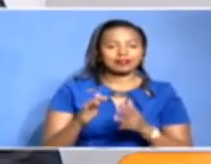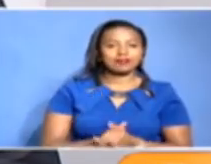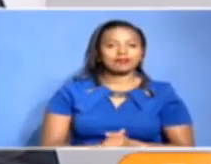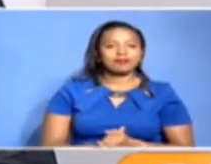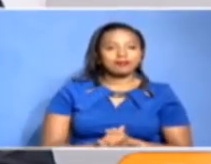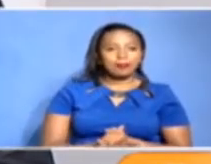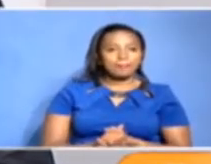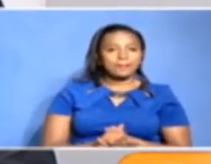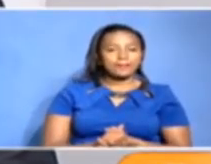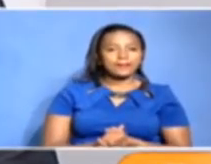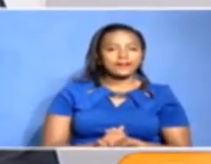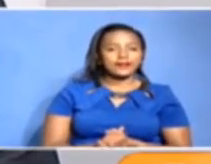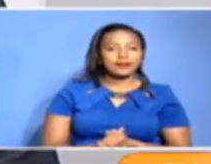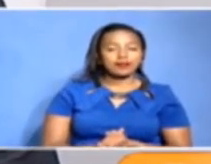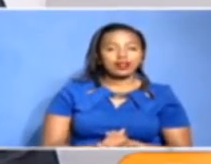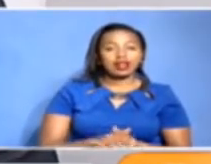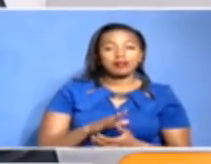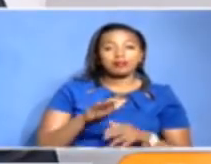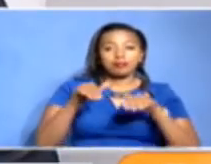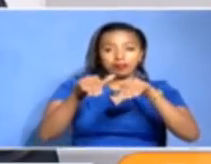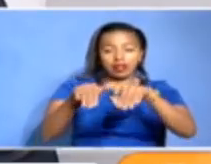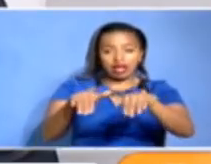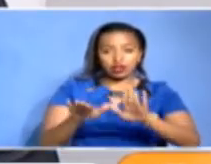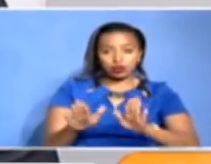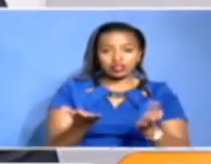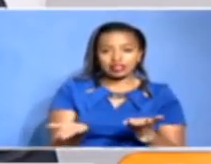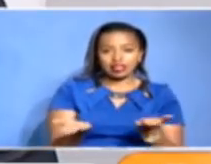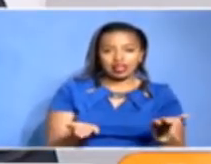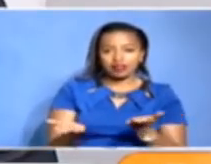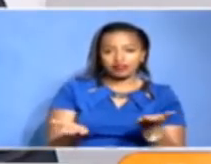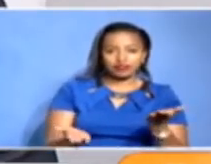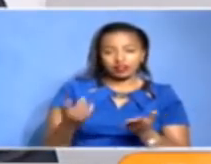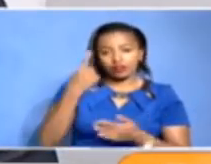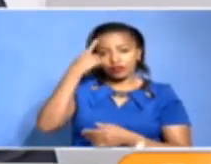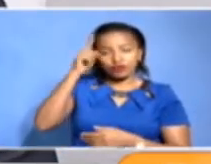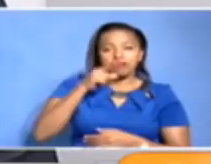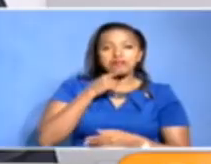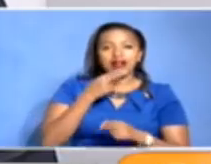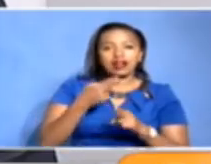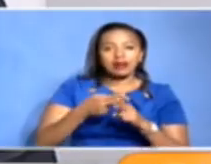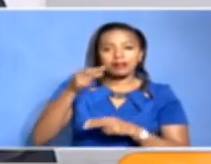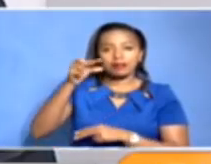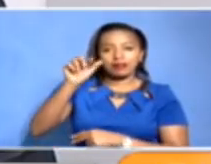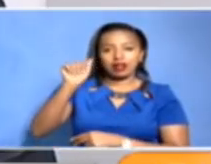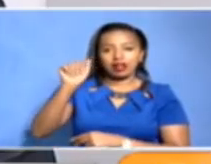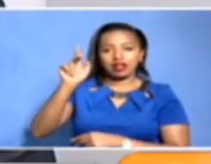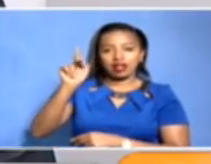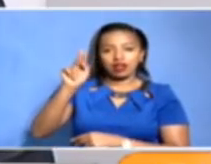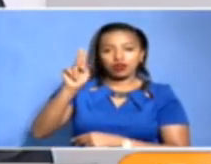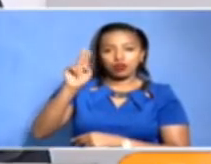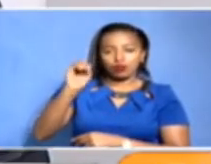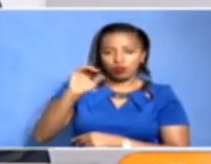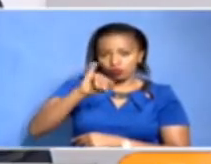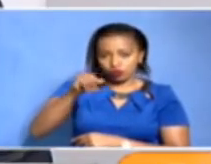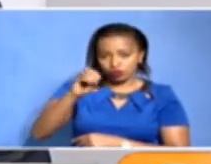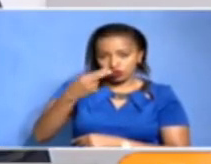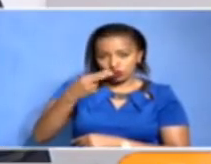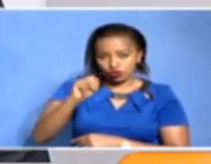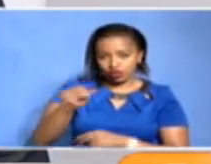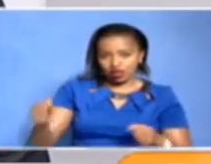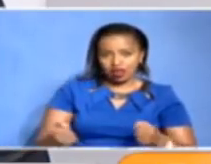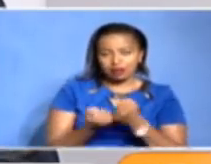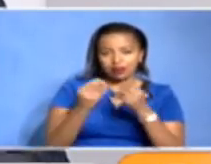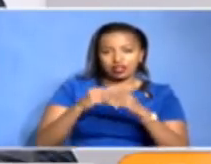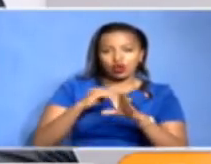Ibada ya wafu ya aliyekua katibu wa jiji la Nairobi John Gakuo imefanyika hii leo katika kanisa la All Saints Cathedral hapa